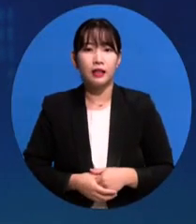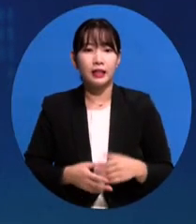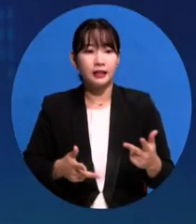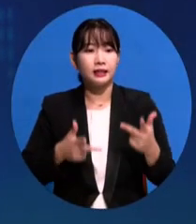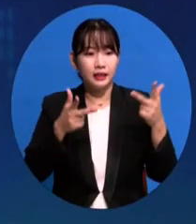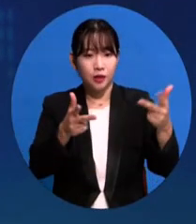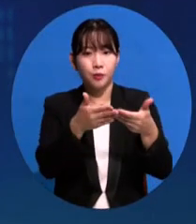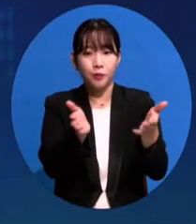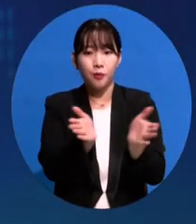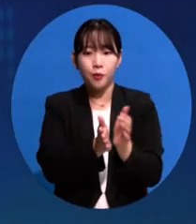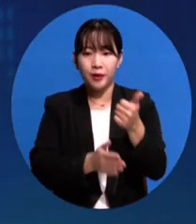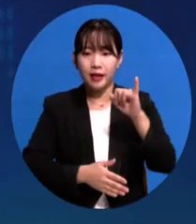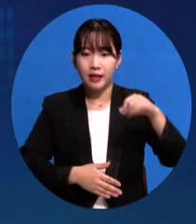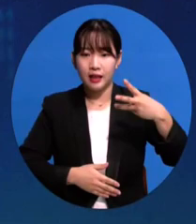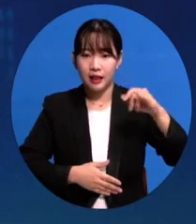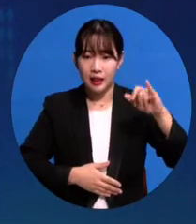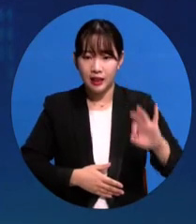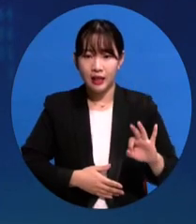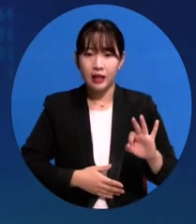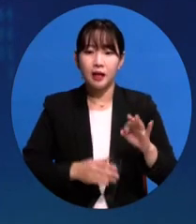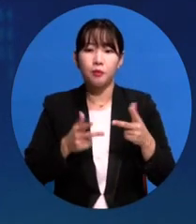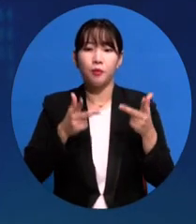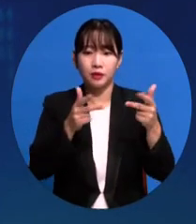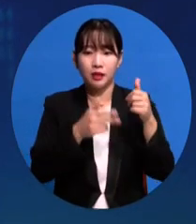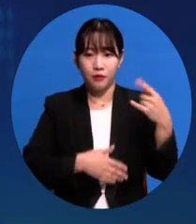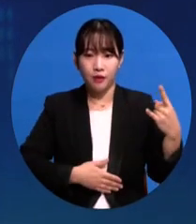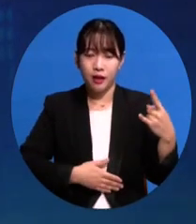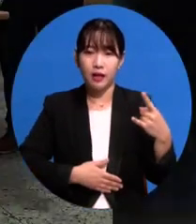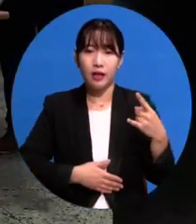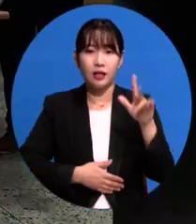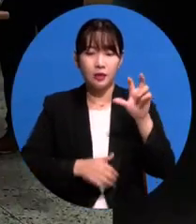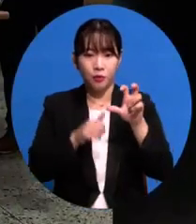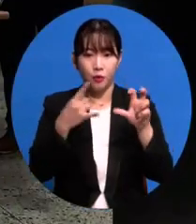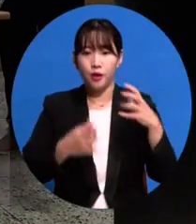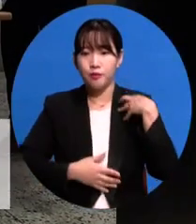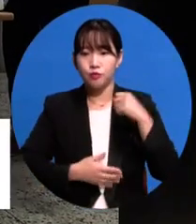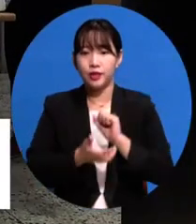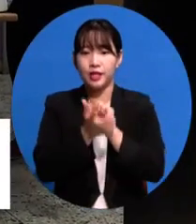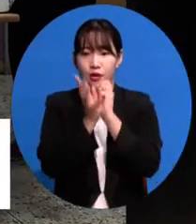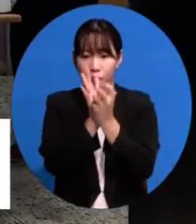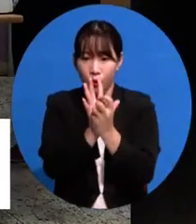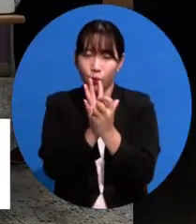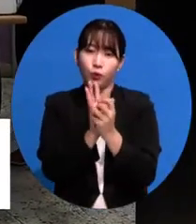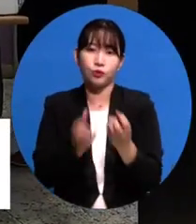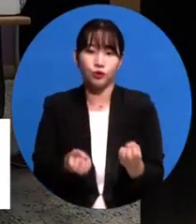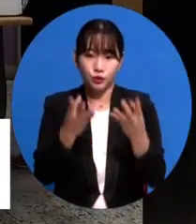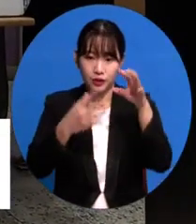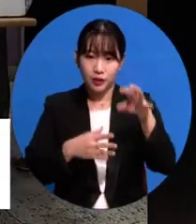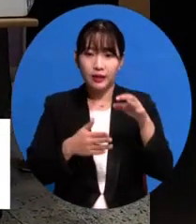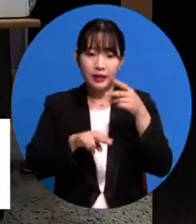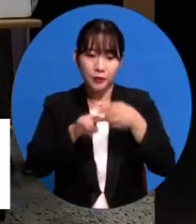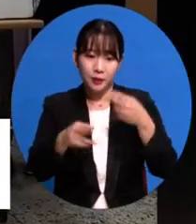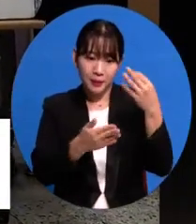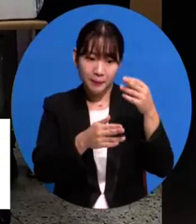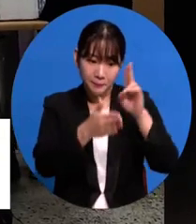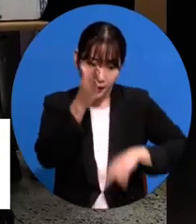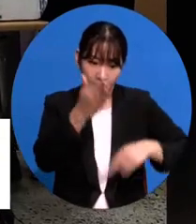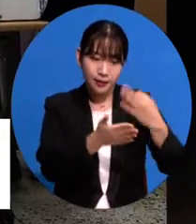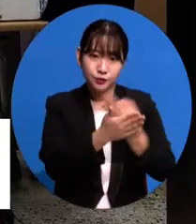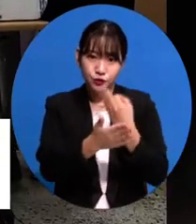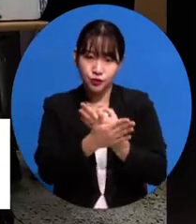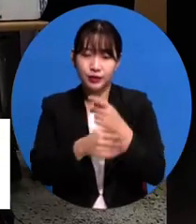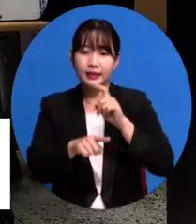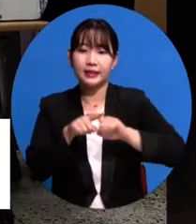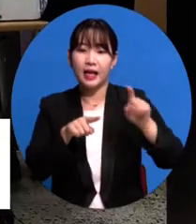자원봉사 모임인 힐링봉사회가 제25회 무안 연꽃축제 현장에서 향토 음식을 팔아 거둔 수익금으로